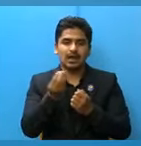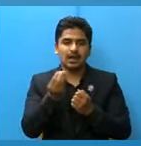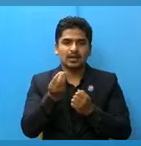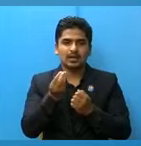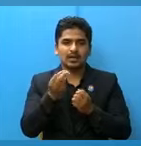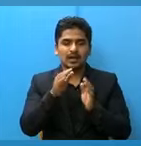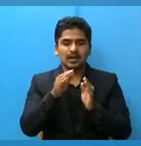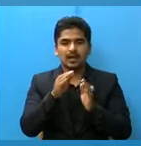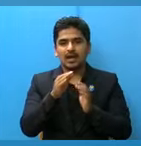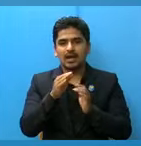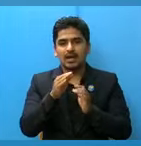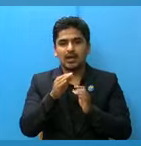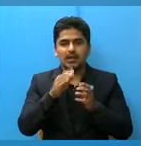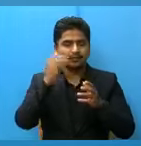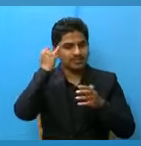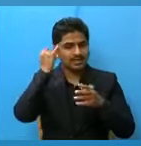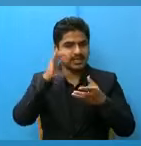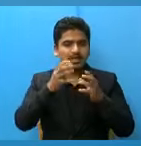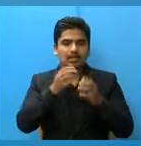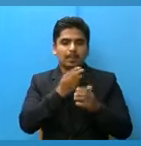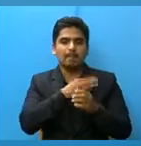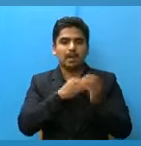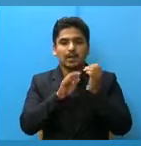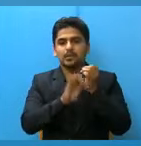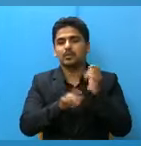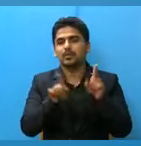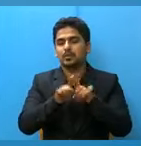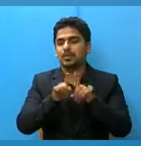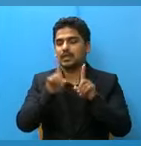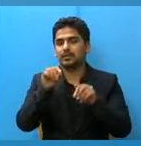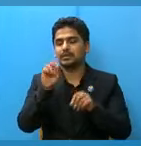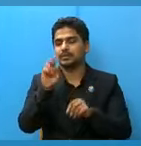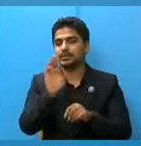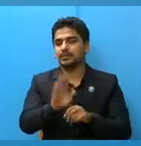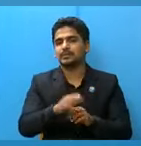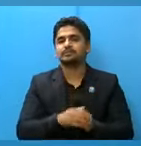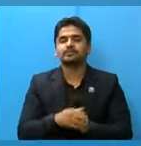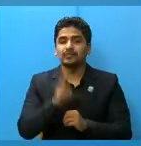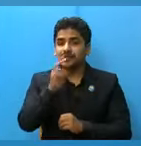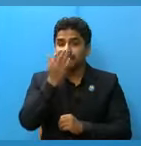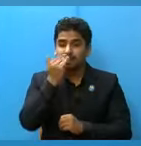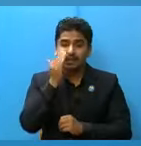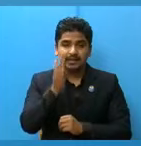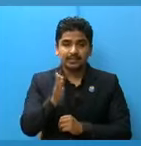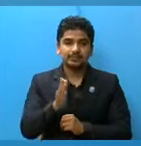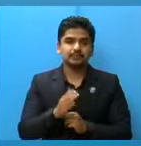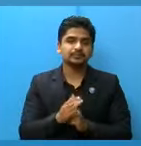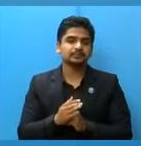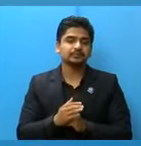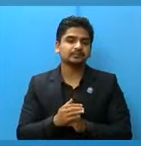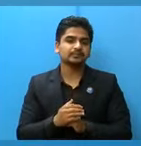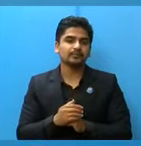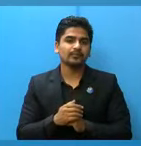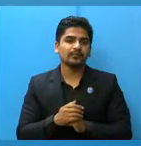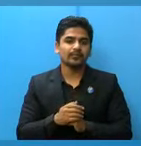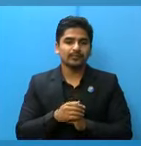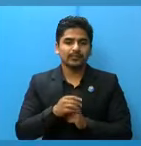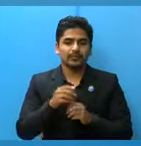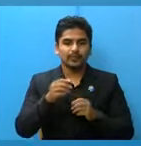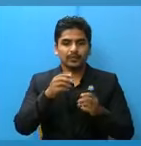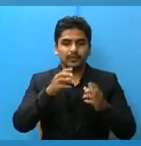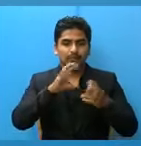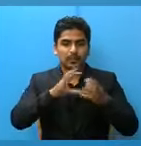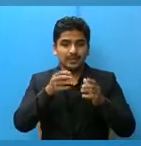हाइली टेक्निकल मेन पावर को आभिशाकता पर्दा छो तेस्ट कारण लेगा धारी यह को में